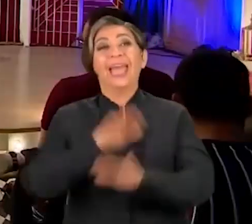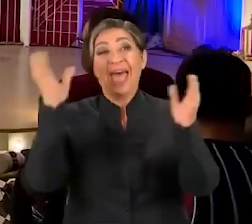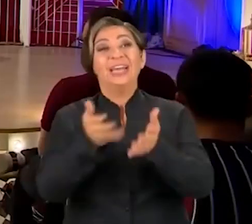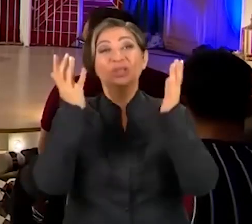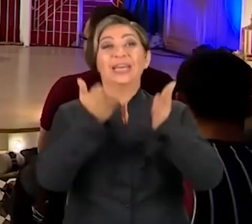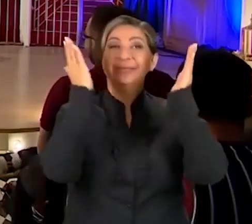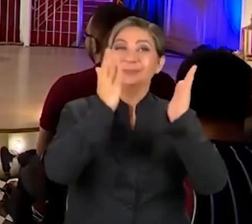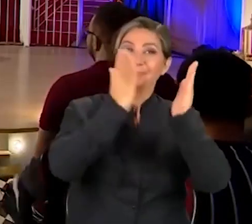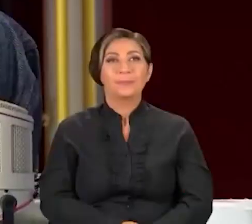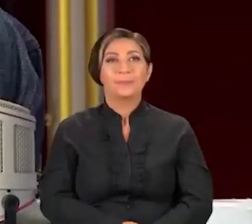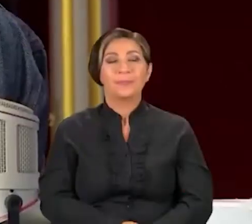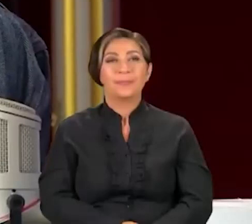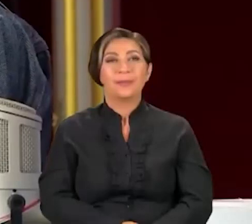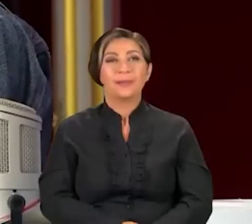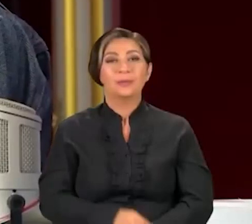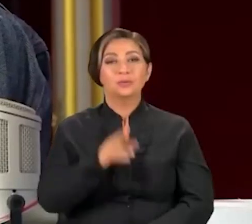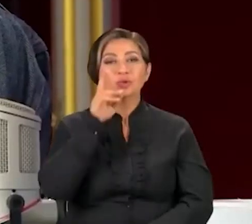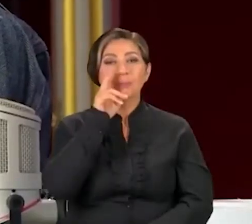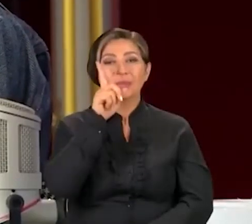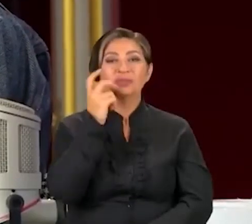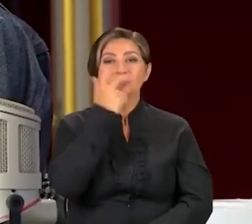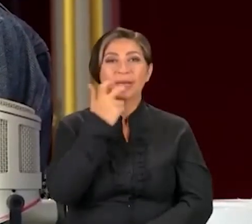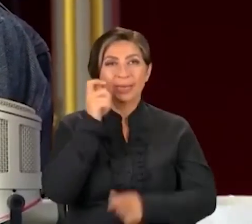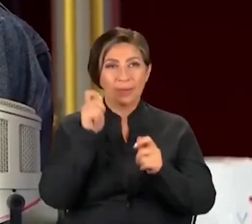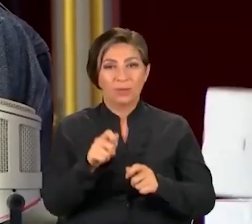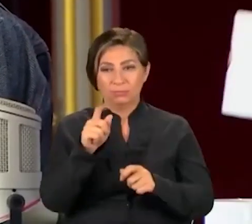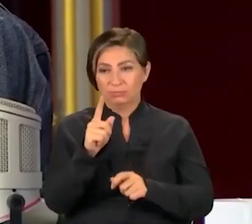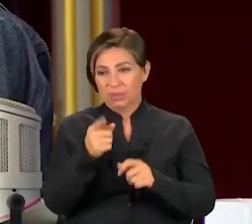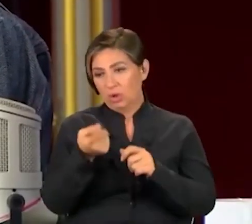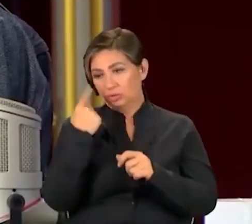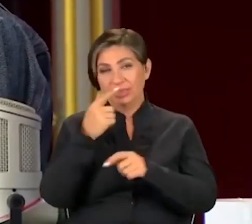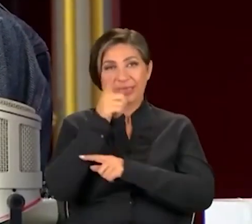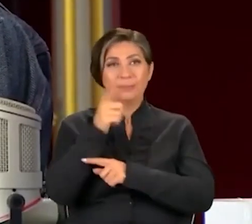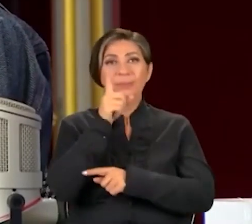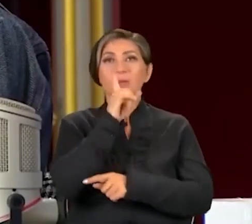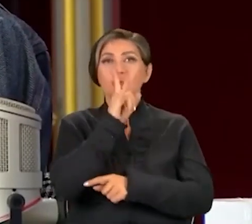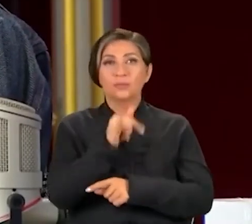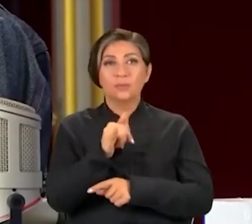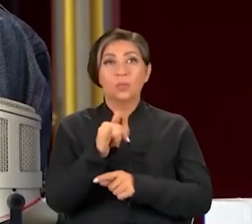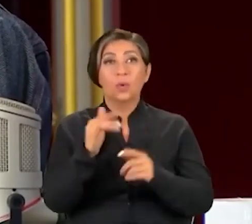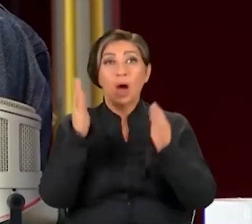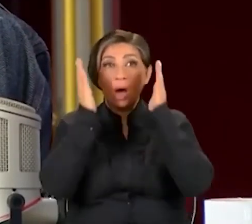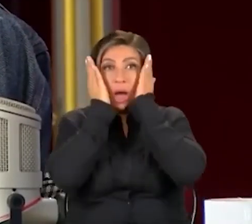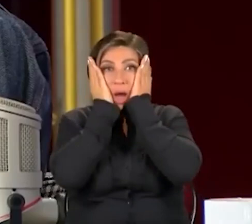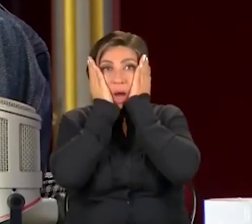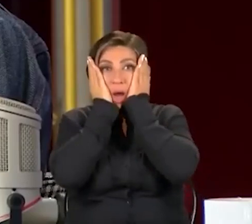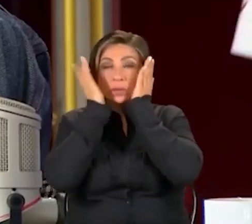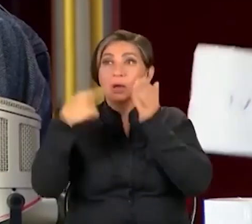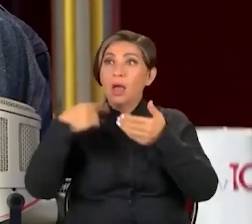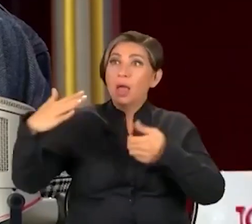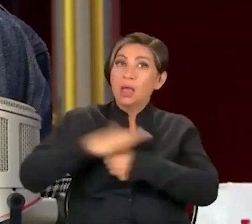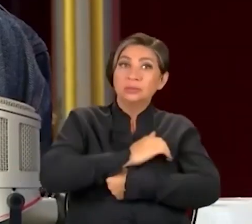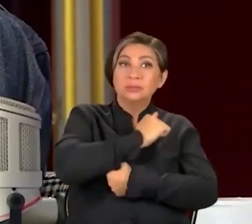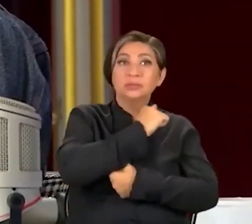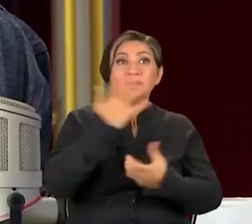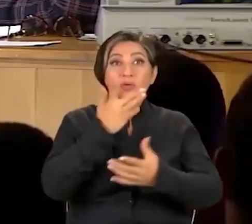her yapıyorum. Şeye... Evet. Son bir parça yaptım. Bundan bir önceki klipte bir tane küfür ettim. Oo, bir linç. Vay, sen nasıl